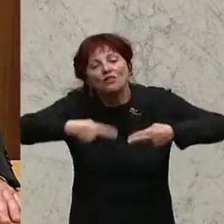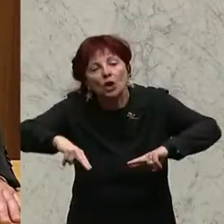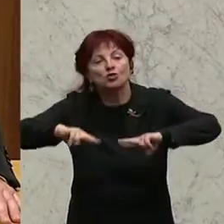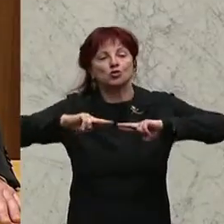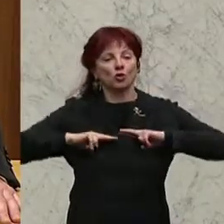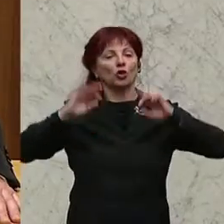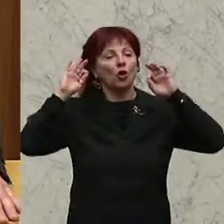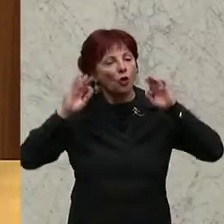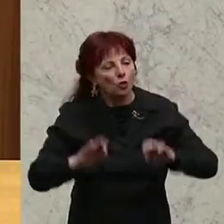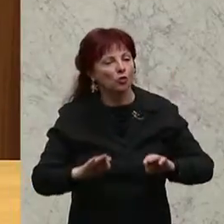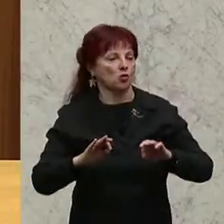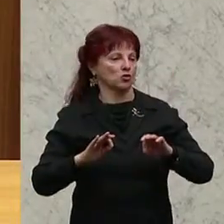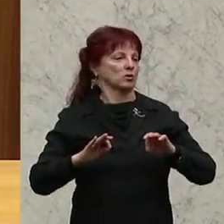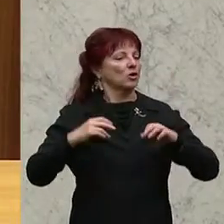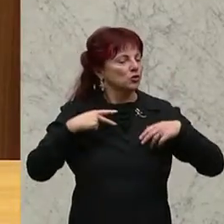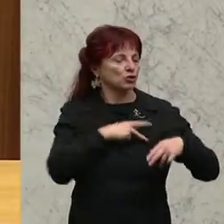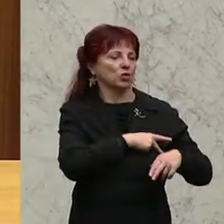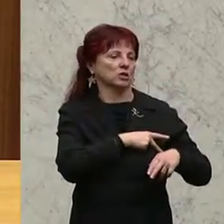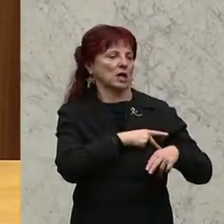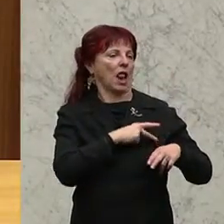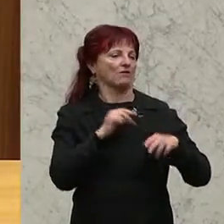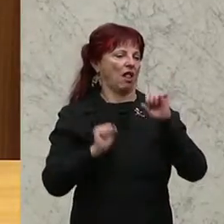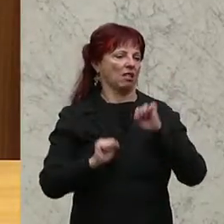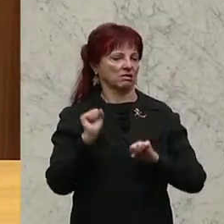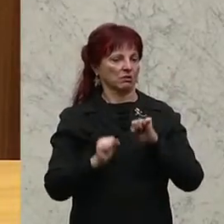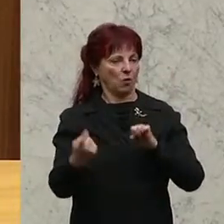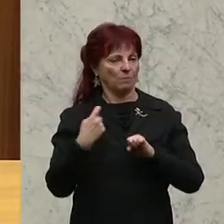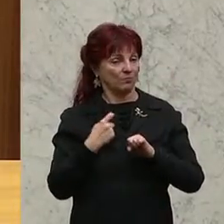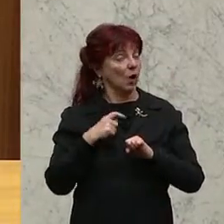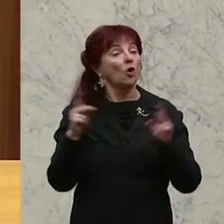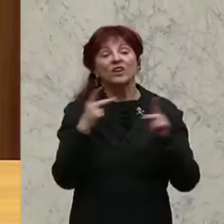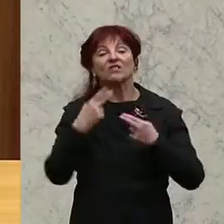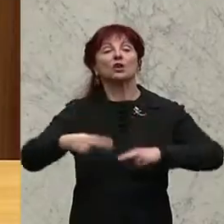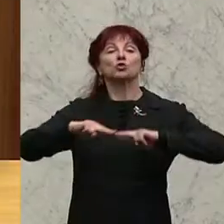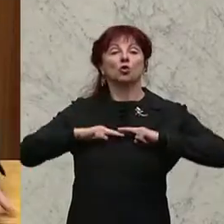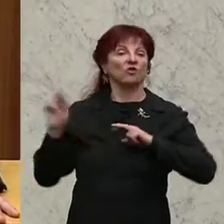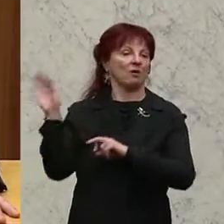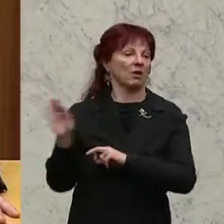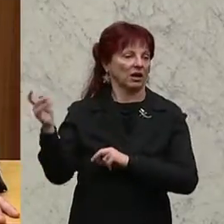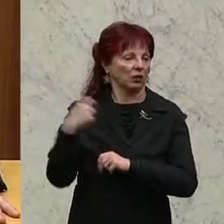und Bürgern zugutekommt. Diese Bauoffensive in einem großen Stil, wenn man sich die